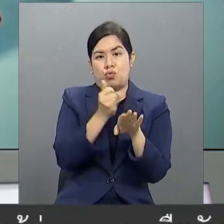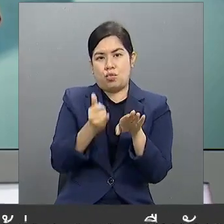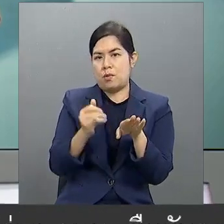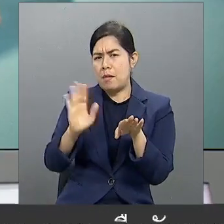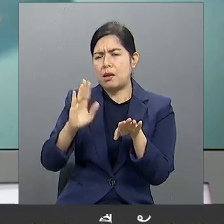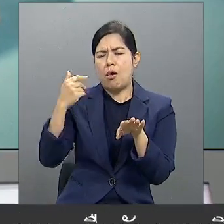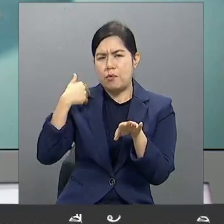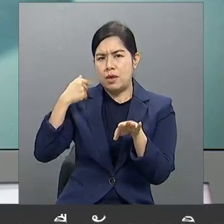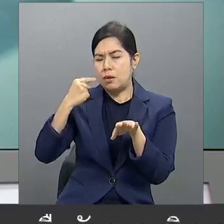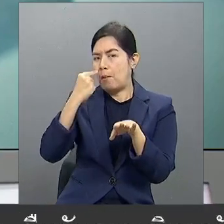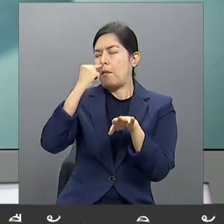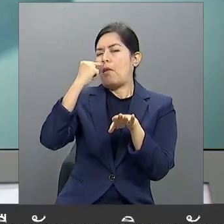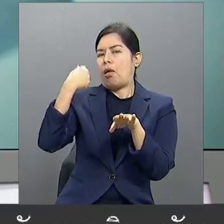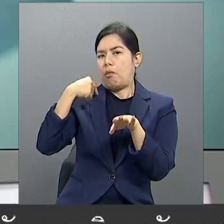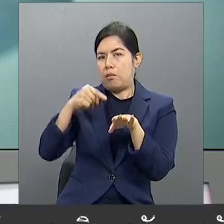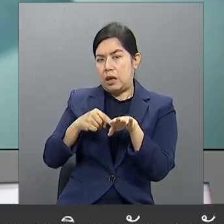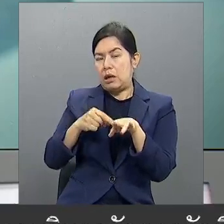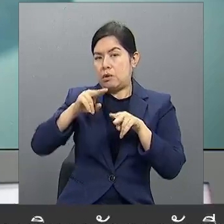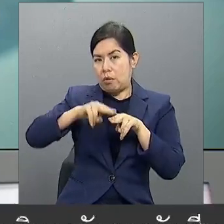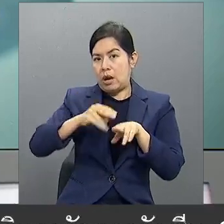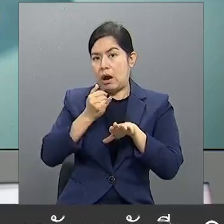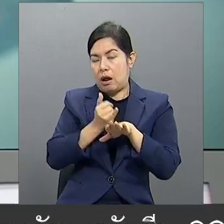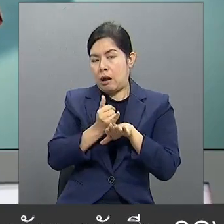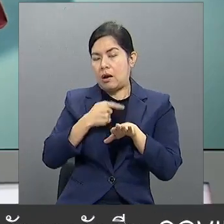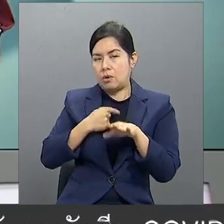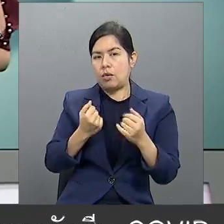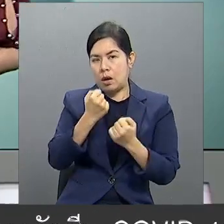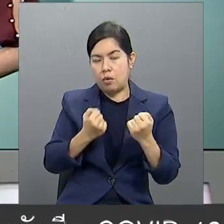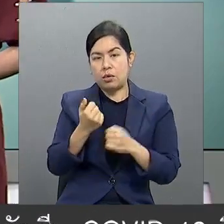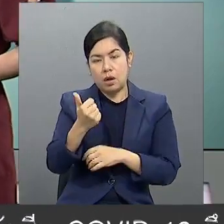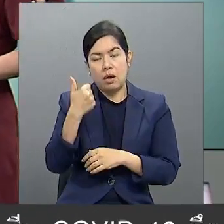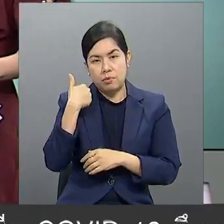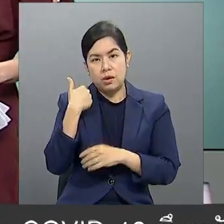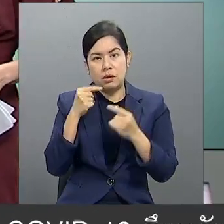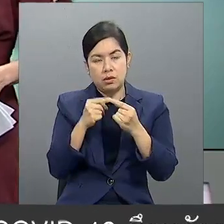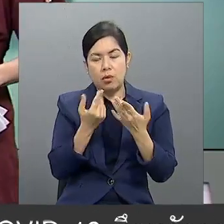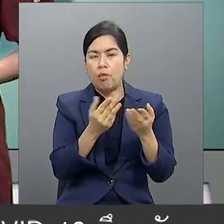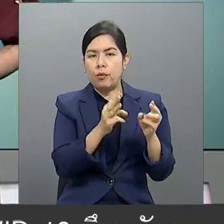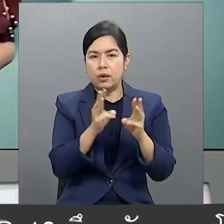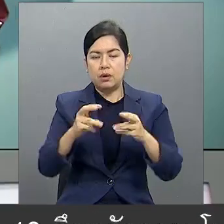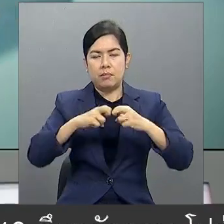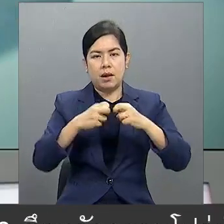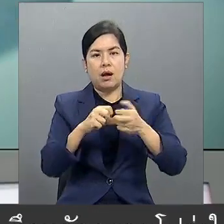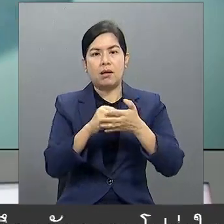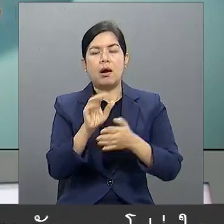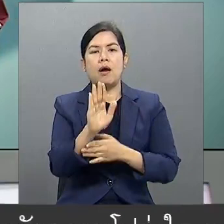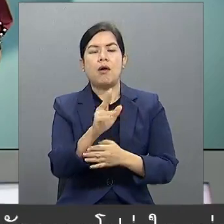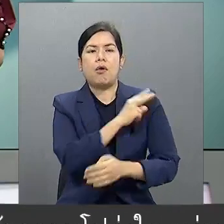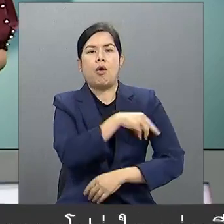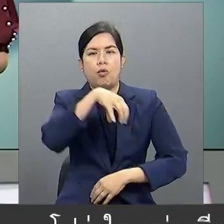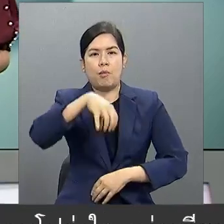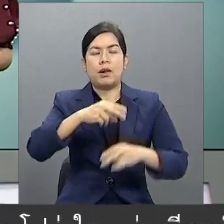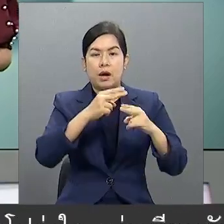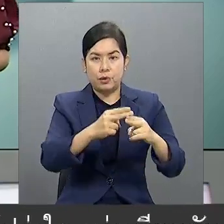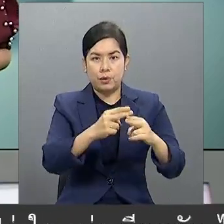ดที่ไปตรวจโควิดได้อย่างรวดเร็วนั่นก็เป็นทางออกในช่วงที่ผ่านมาของโรงพยาบาลเหมือนกันนะคะเพราะฉะนั้นพอมีวัคซีนค่ะคุณผู้ชม